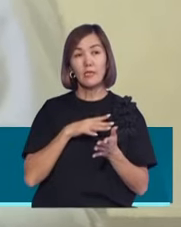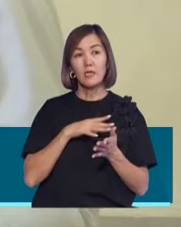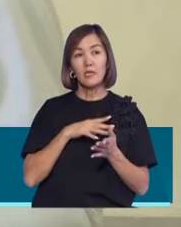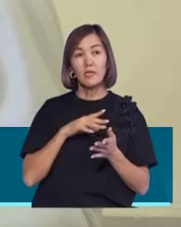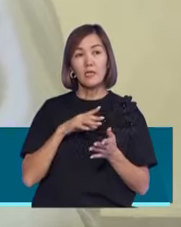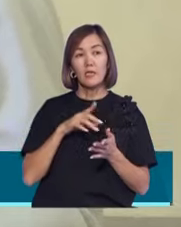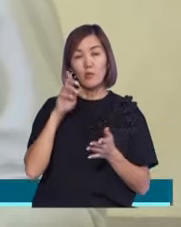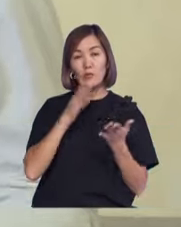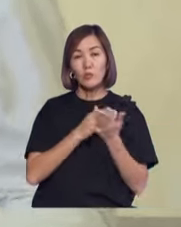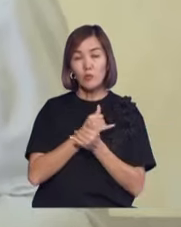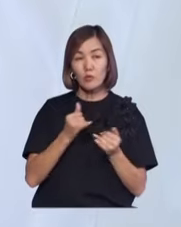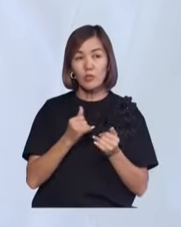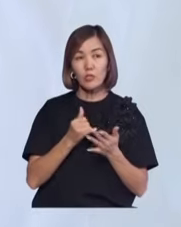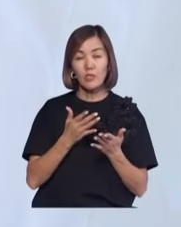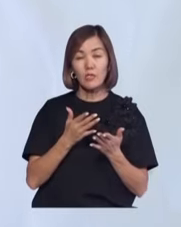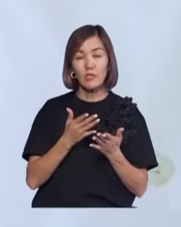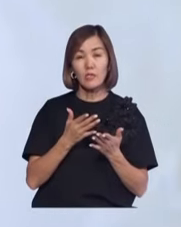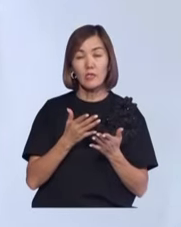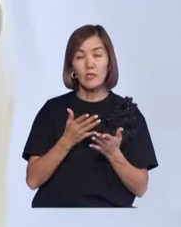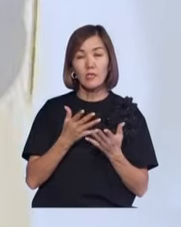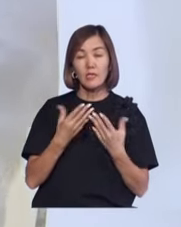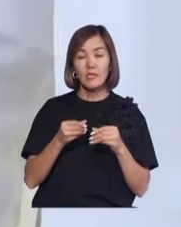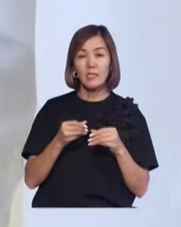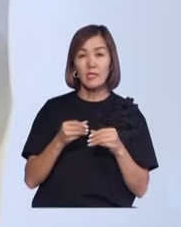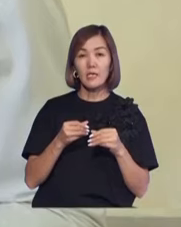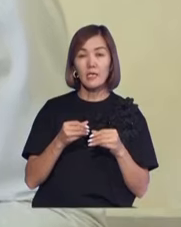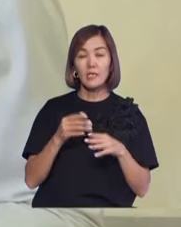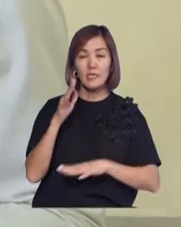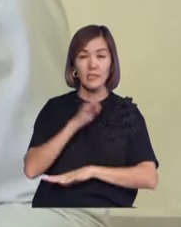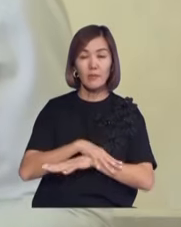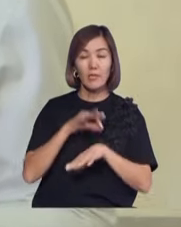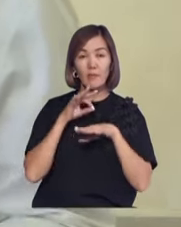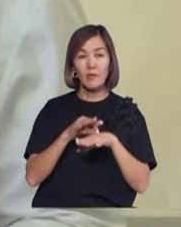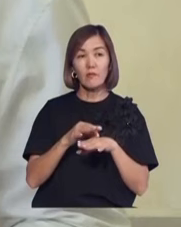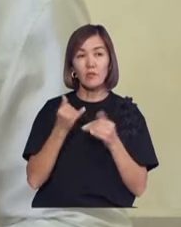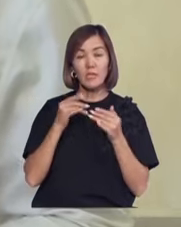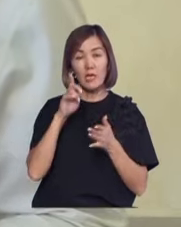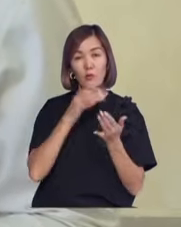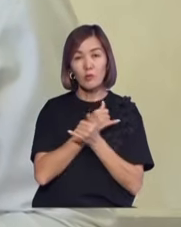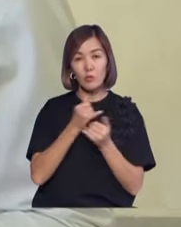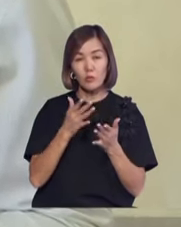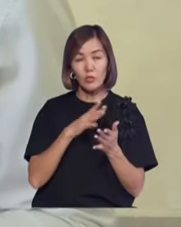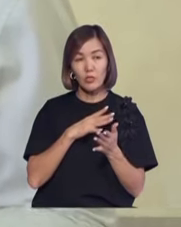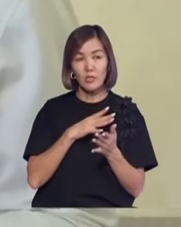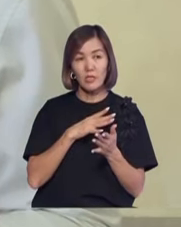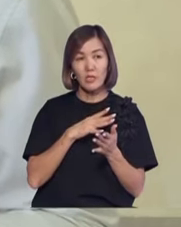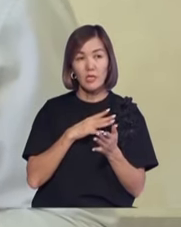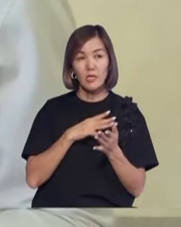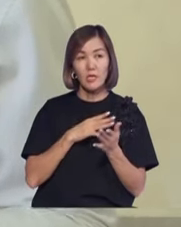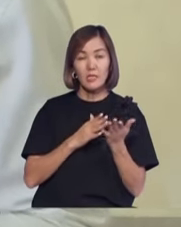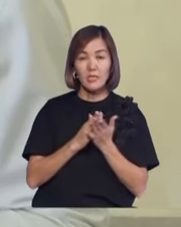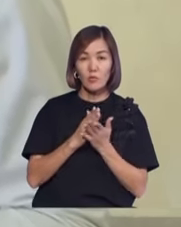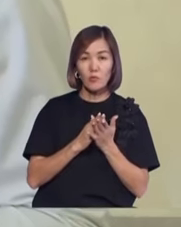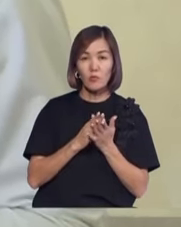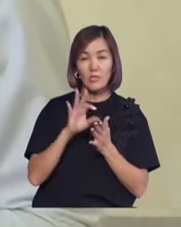что госслужащие находятся в авангарде общества. Данный семинар-тренинг проводится для госслужащих и сотрудников